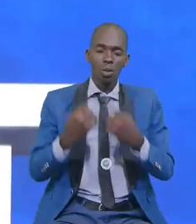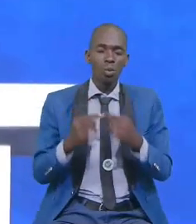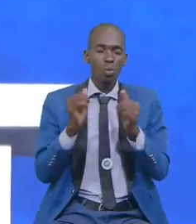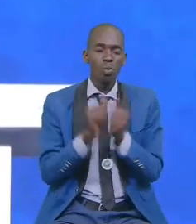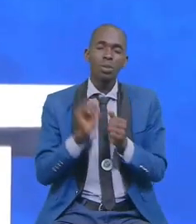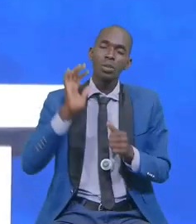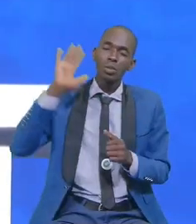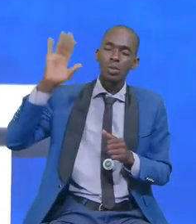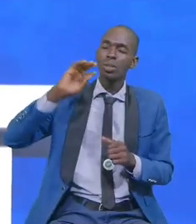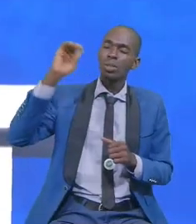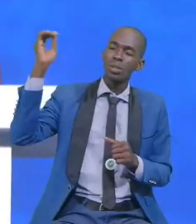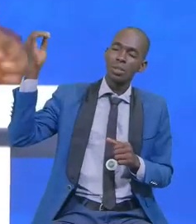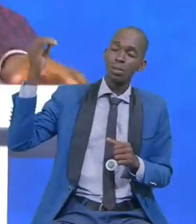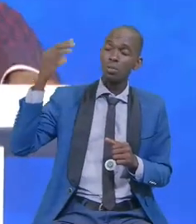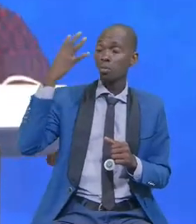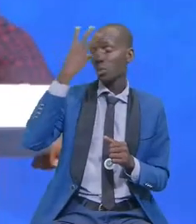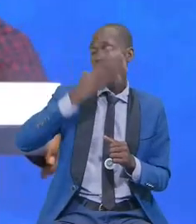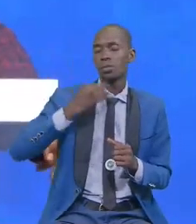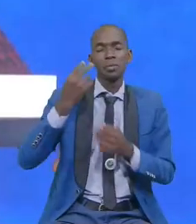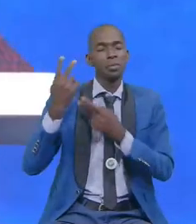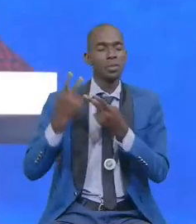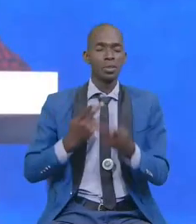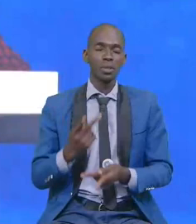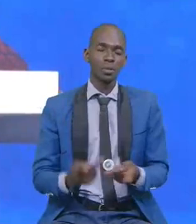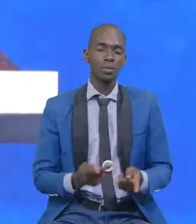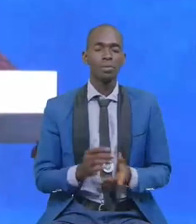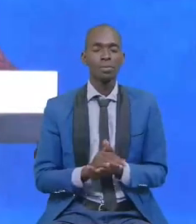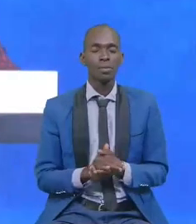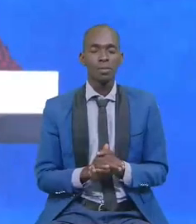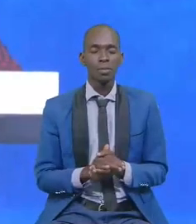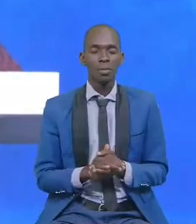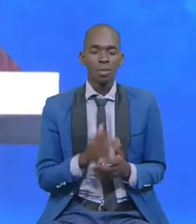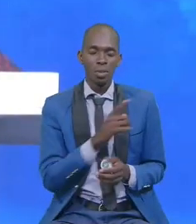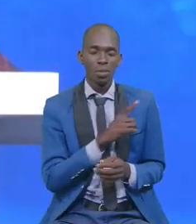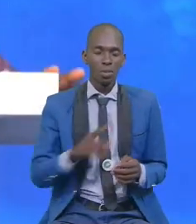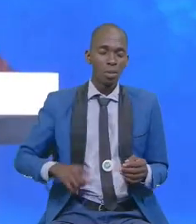la transformation qui vient avec ta visitation glorieuse.